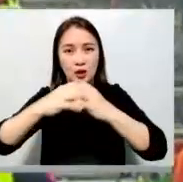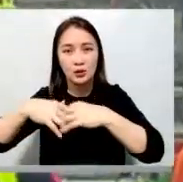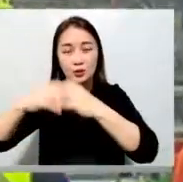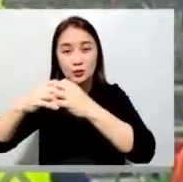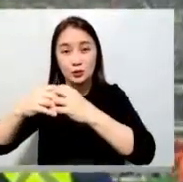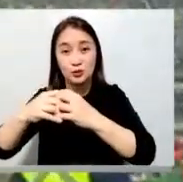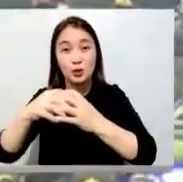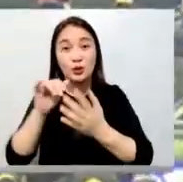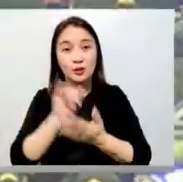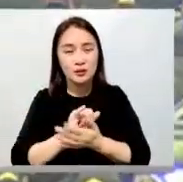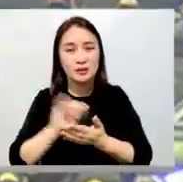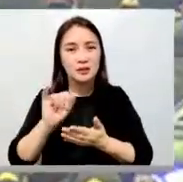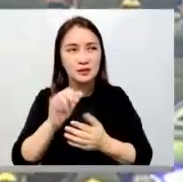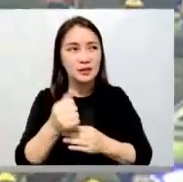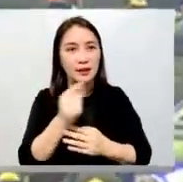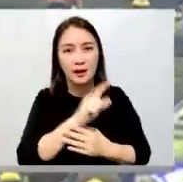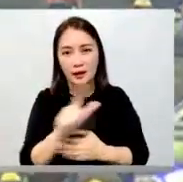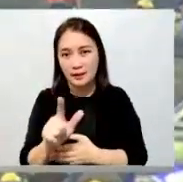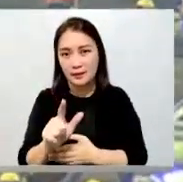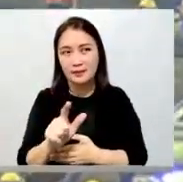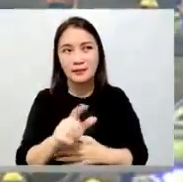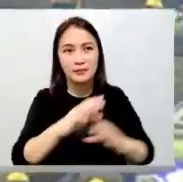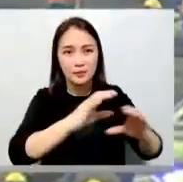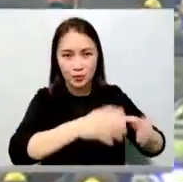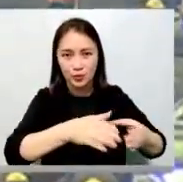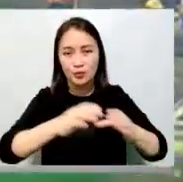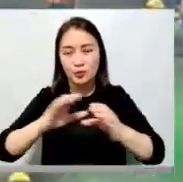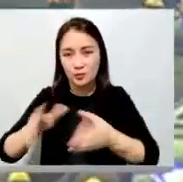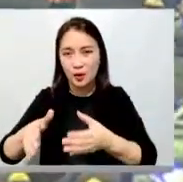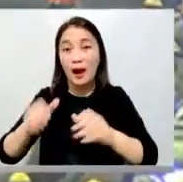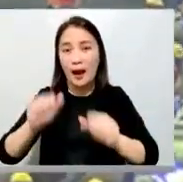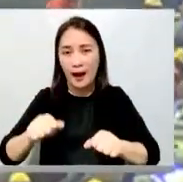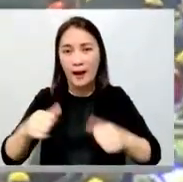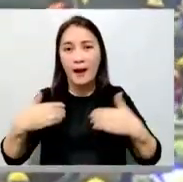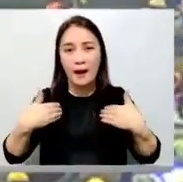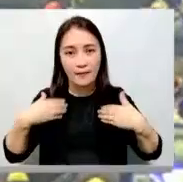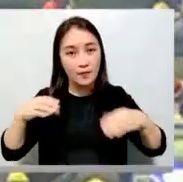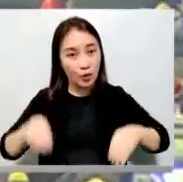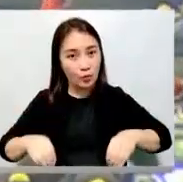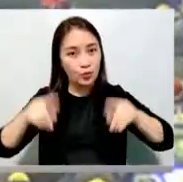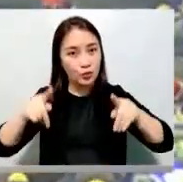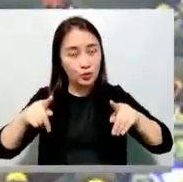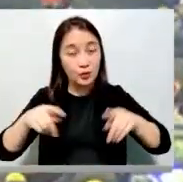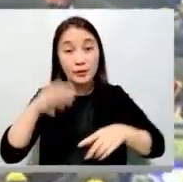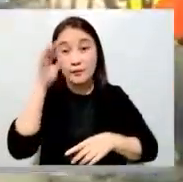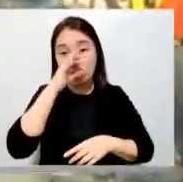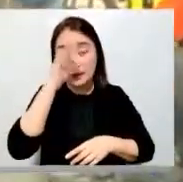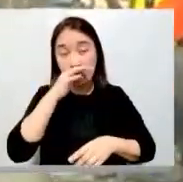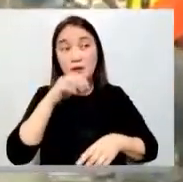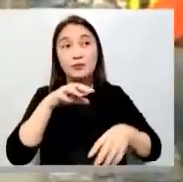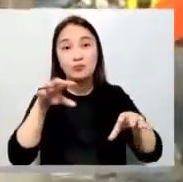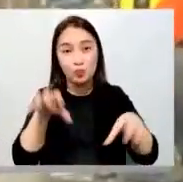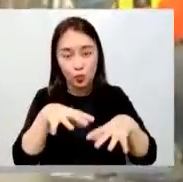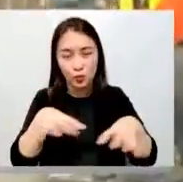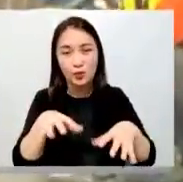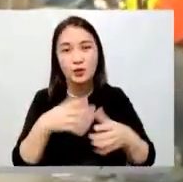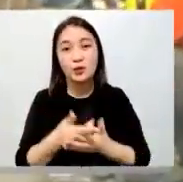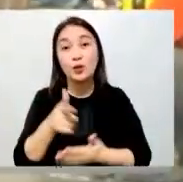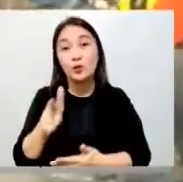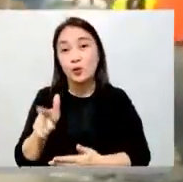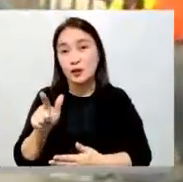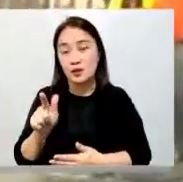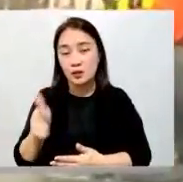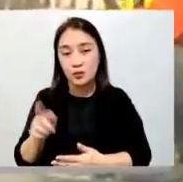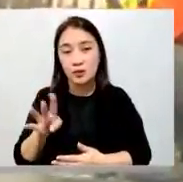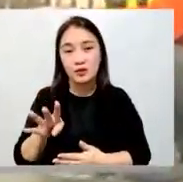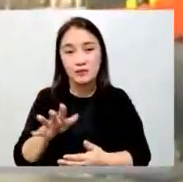ang mangunguna sa mga sektor na posibleng magbigay ng oportunidad sa maraming Pinoy sa 2024. Halos 200